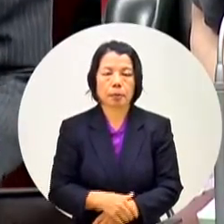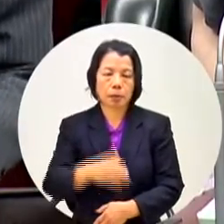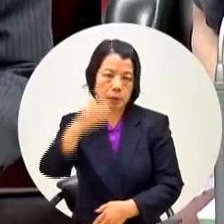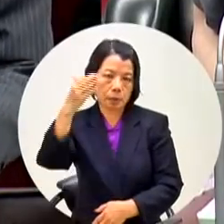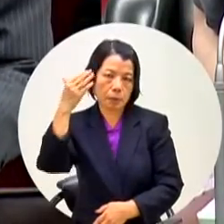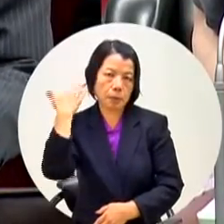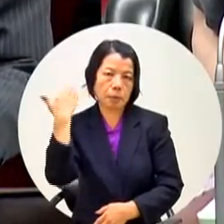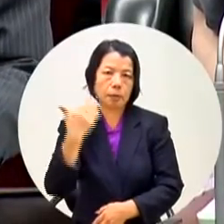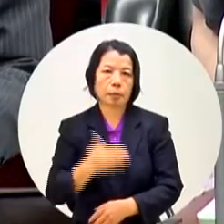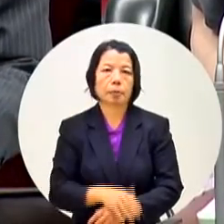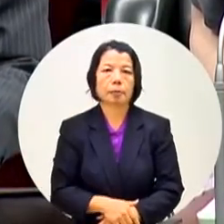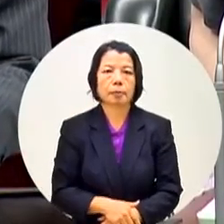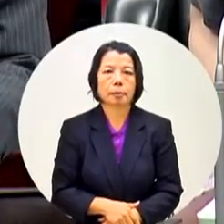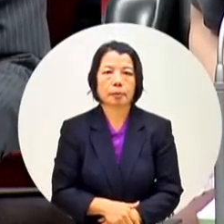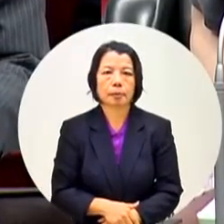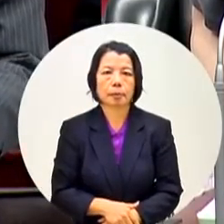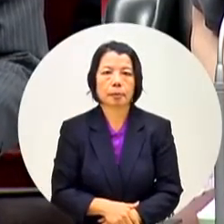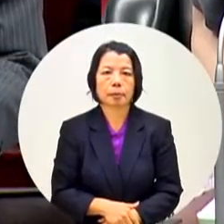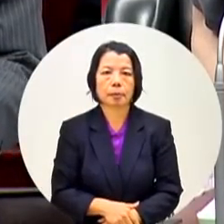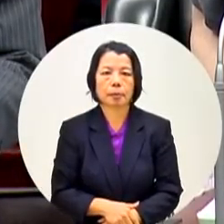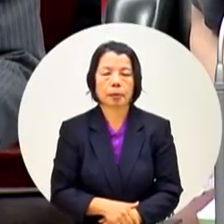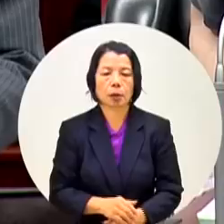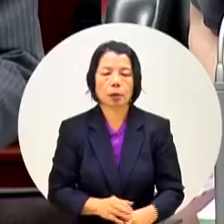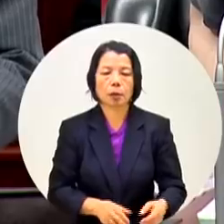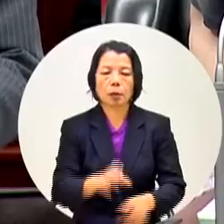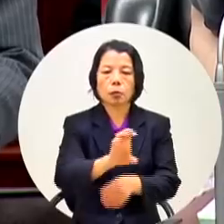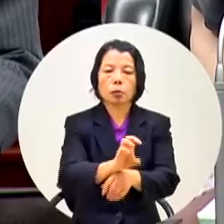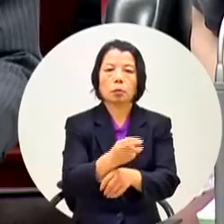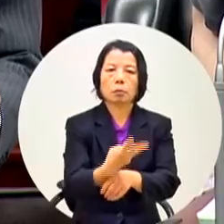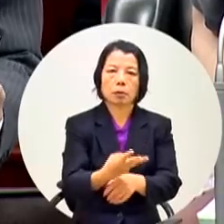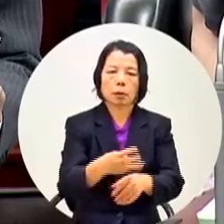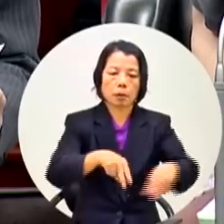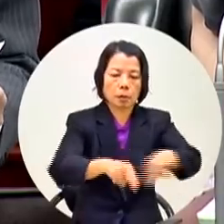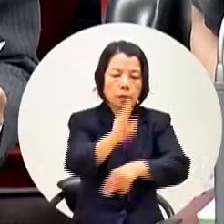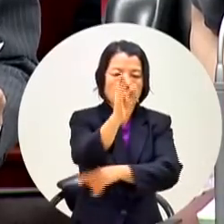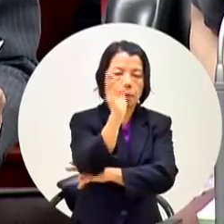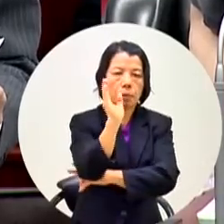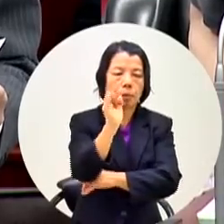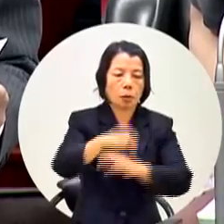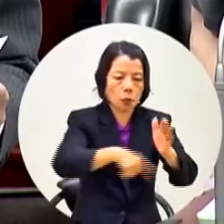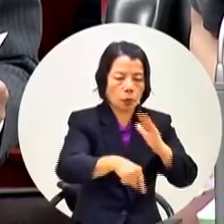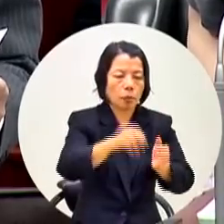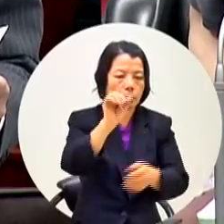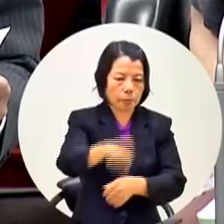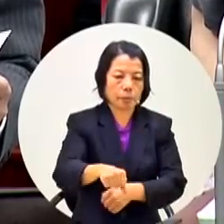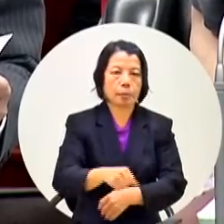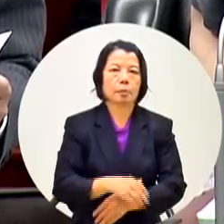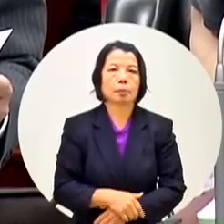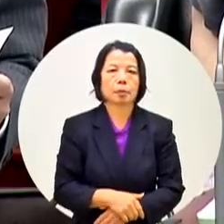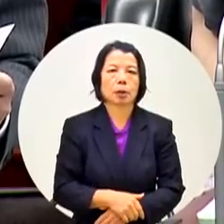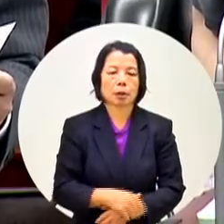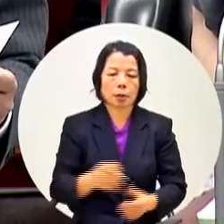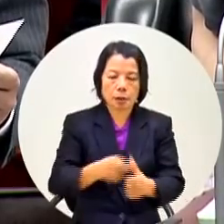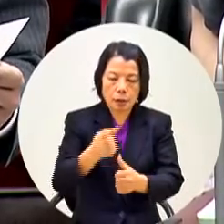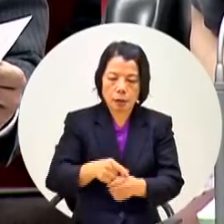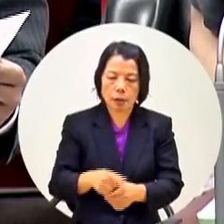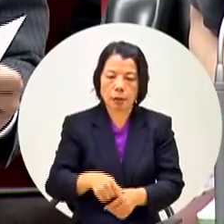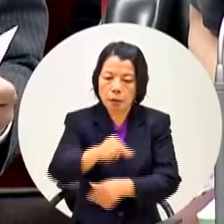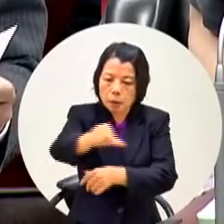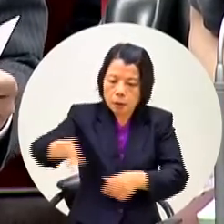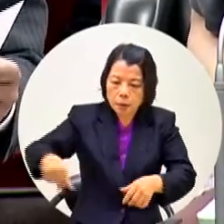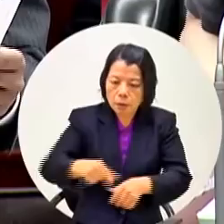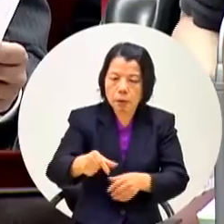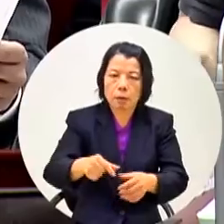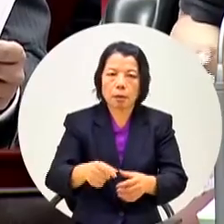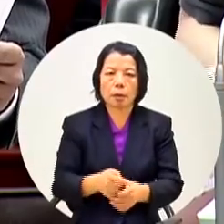在93年行政院当时有核定，哦，是先有小环，哦，那行走台铁路廊进入台铁火车